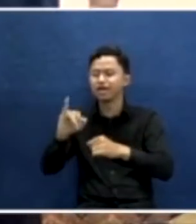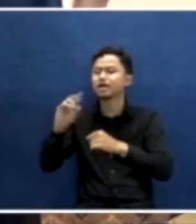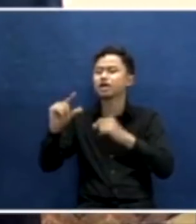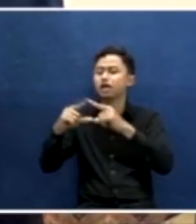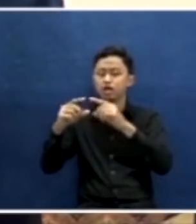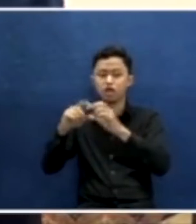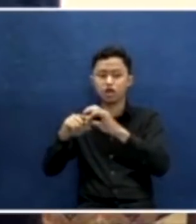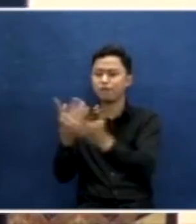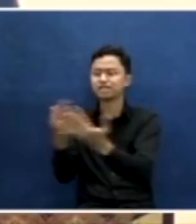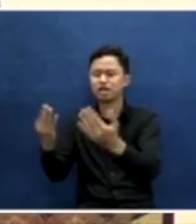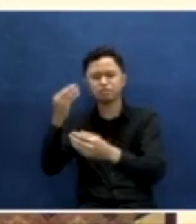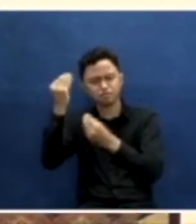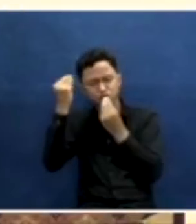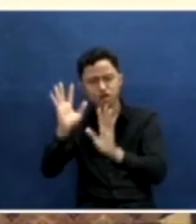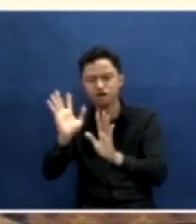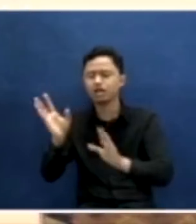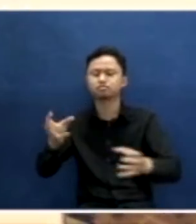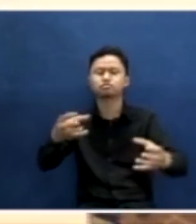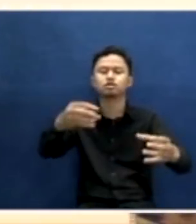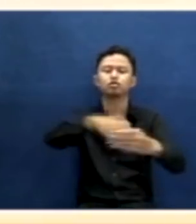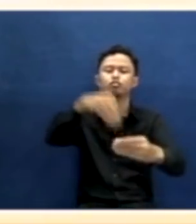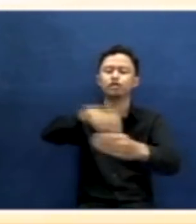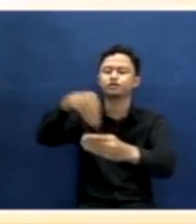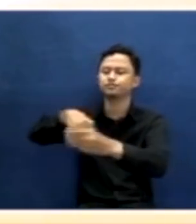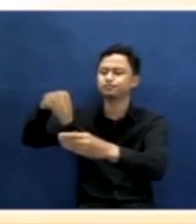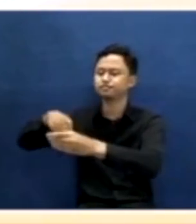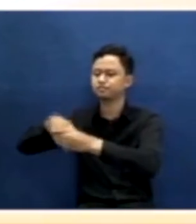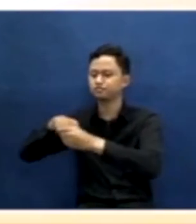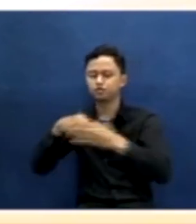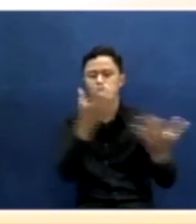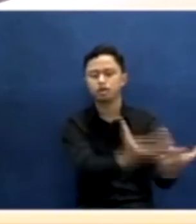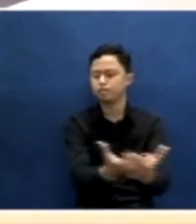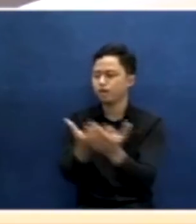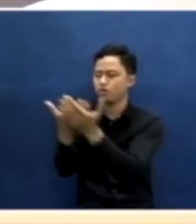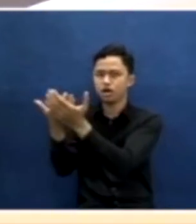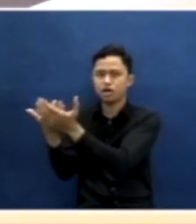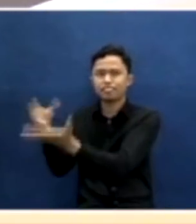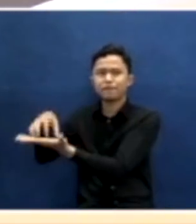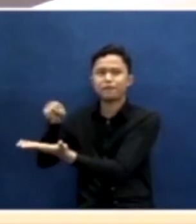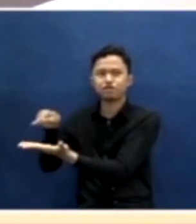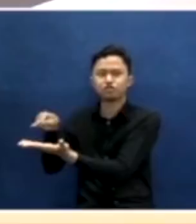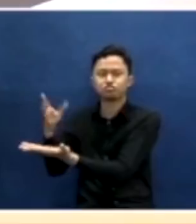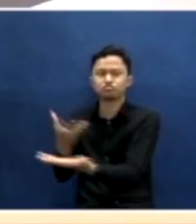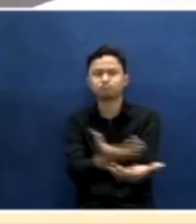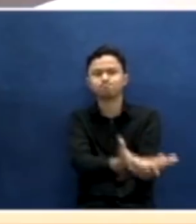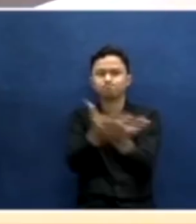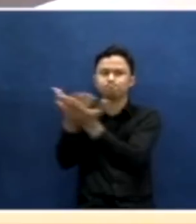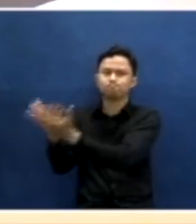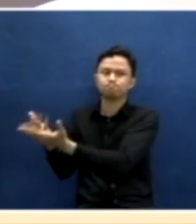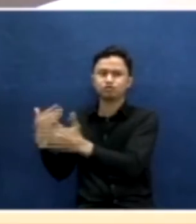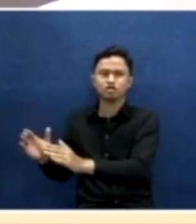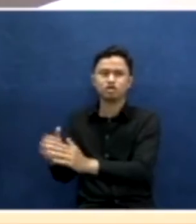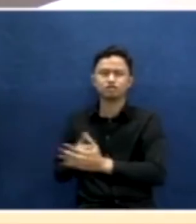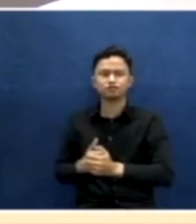dia kemudian mengambil telur setiap telur dibawa ke tempat yang ditunjuk oleh hajjaj BIN Yusuf diletakkan dalam satu tempat